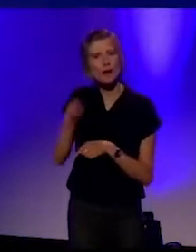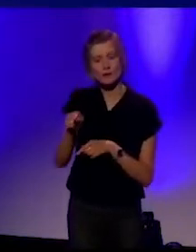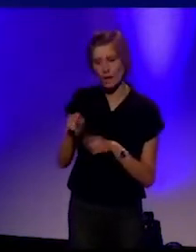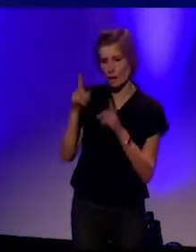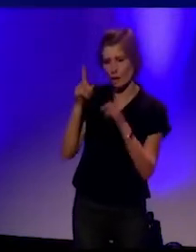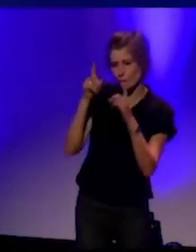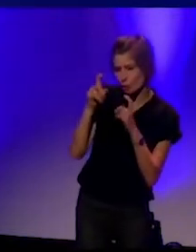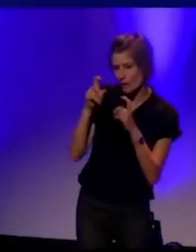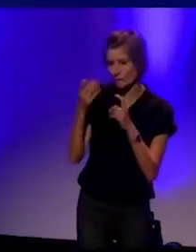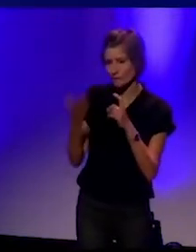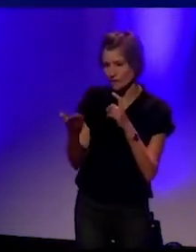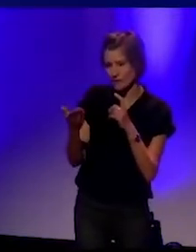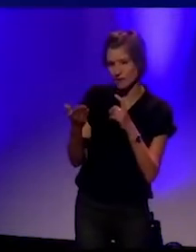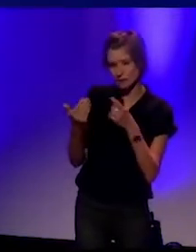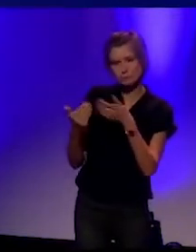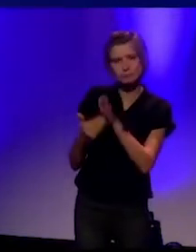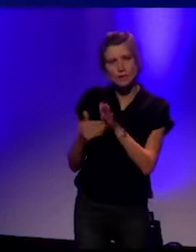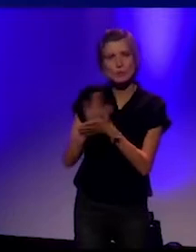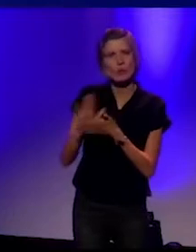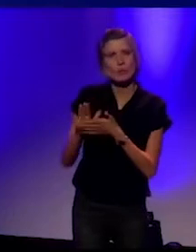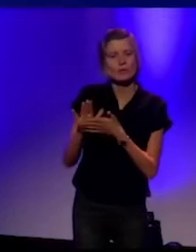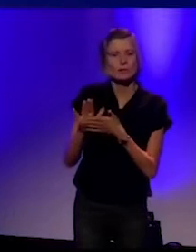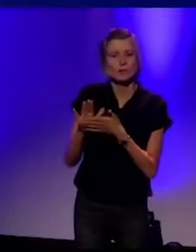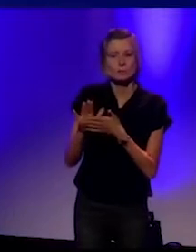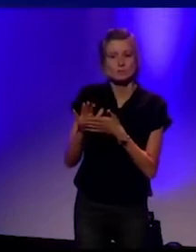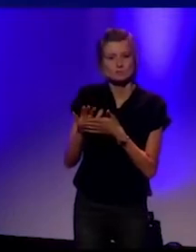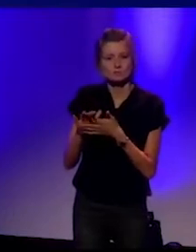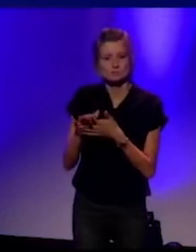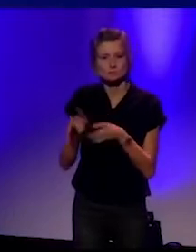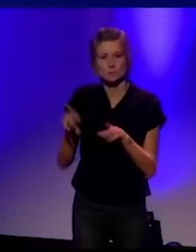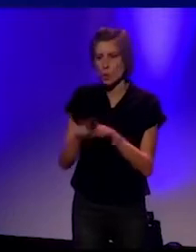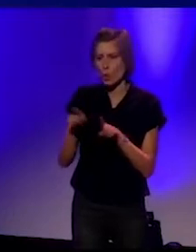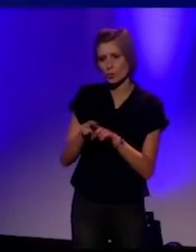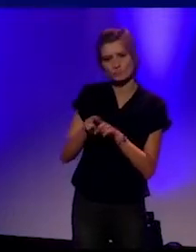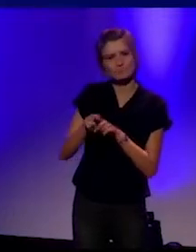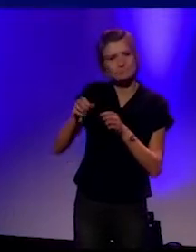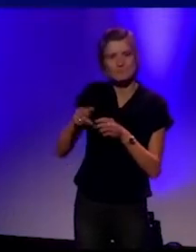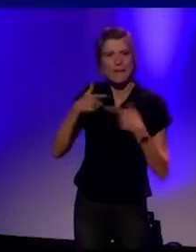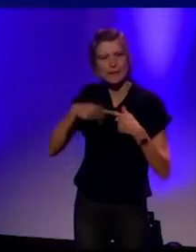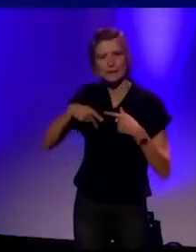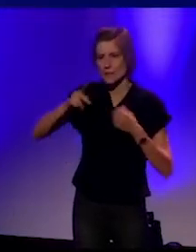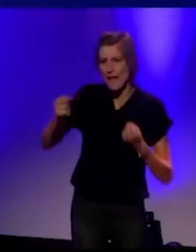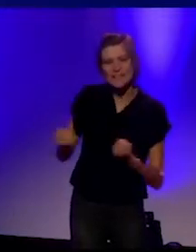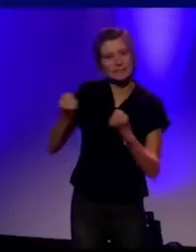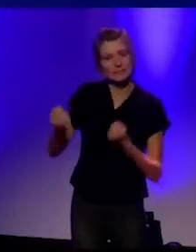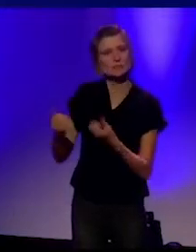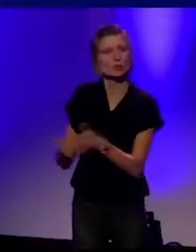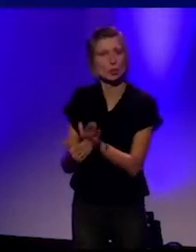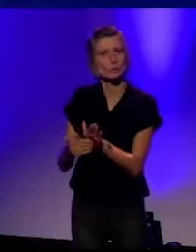eigenlijk als een vorm van niet-agressieve activisme in die samenleving. Om